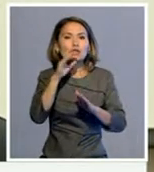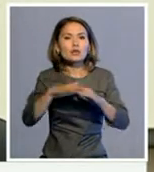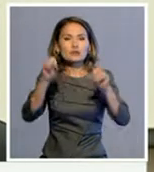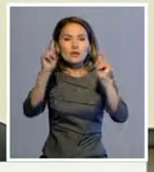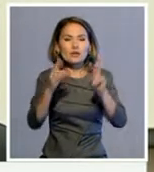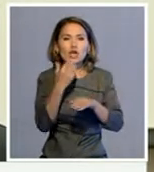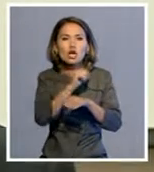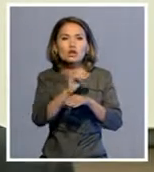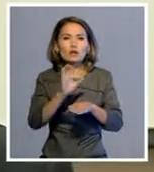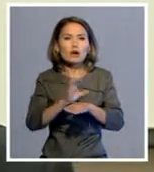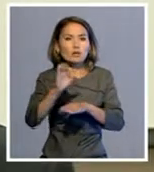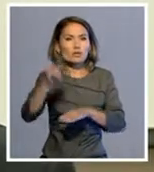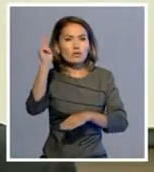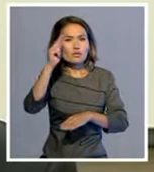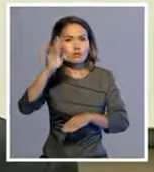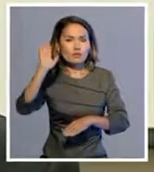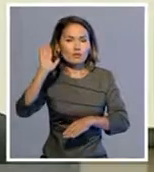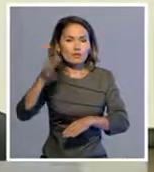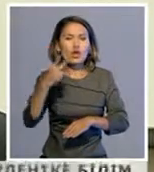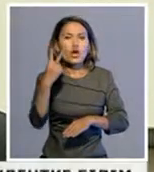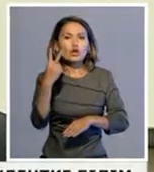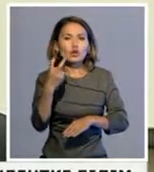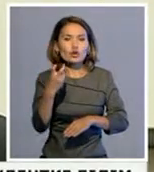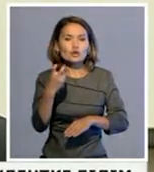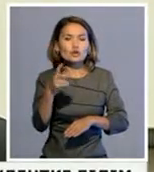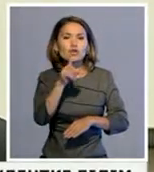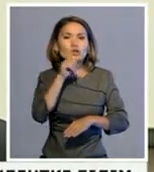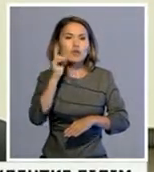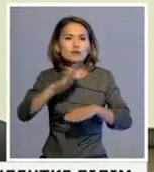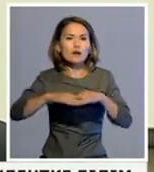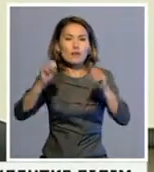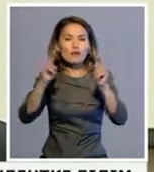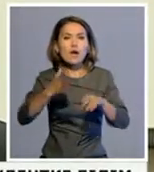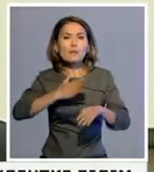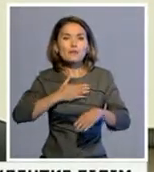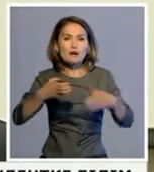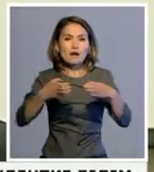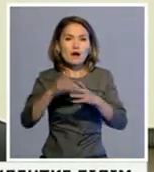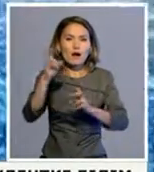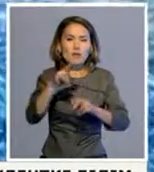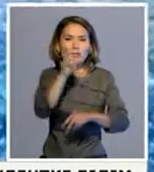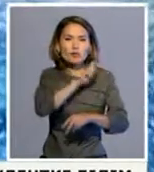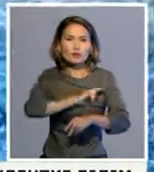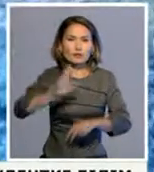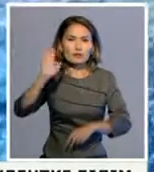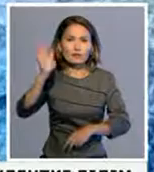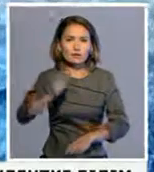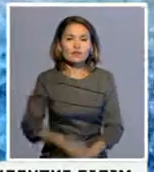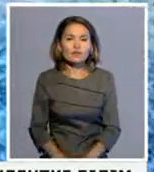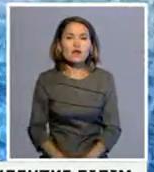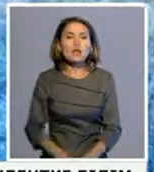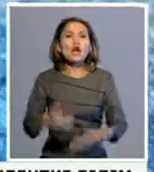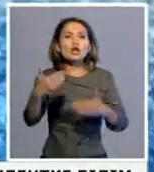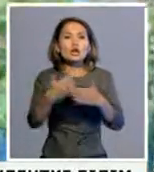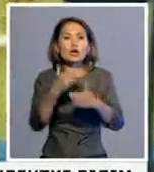келеміз. Соның ішінде жаңа айтылғандай 200-ден астам жас мамандар біздің компанияда қызмет атқарып келеді. Жаңа